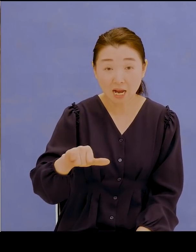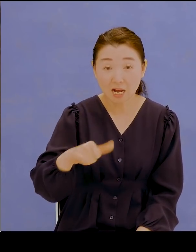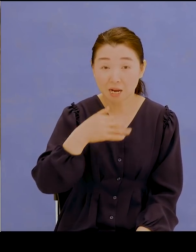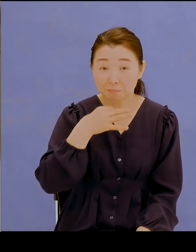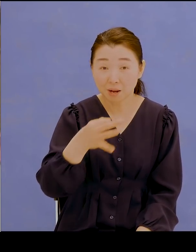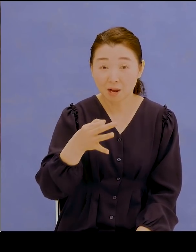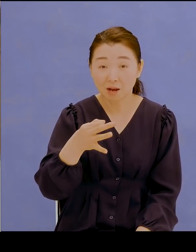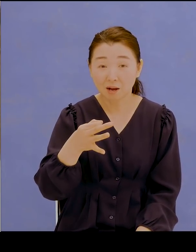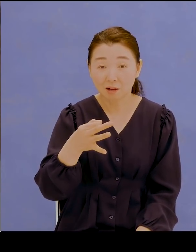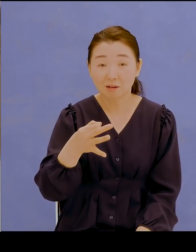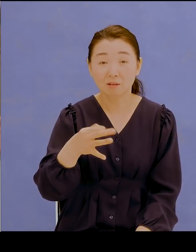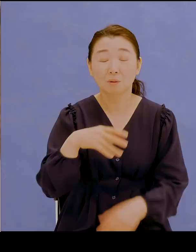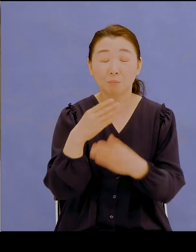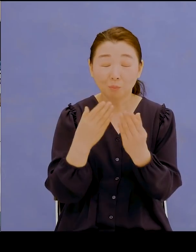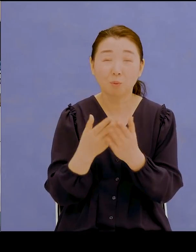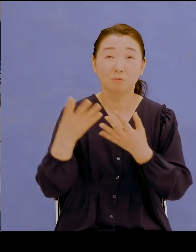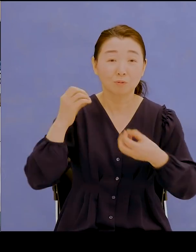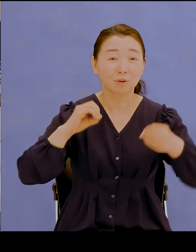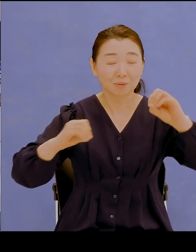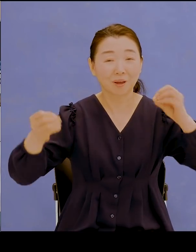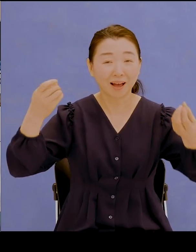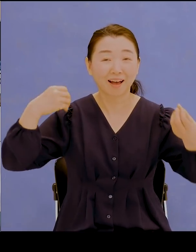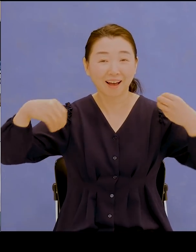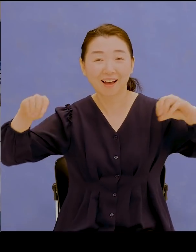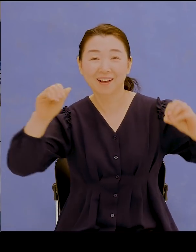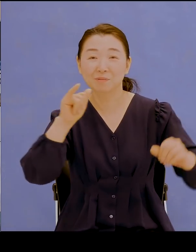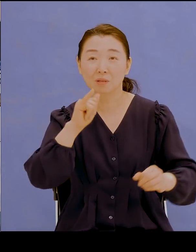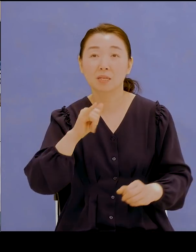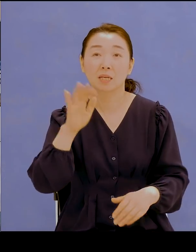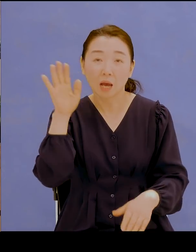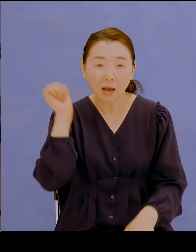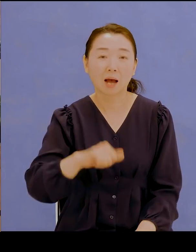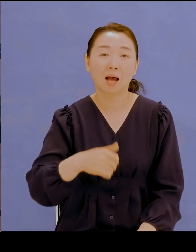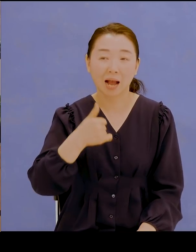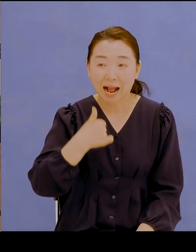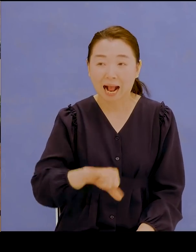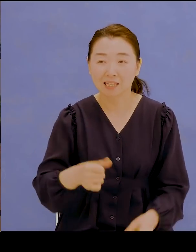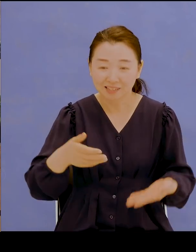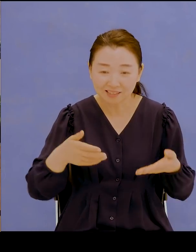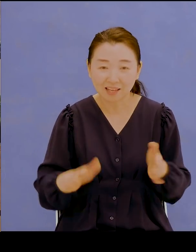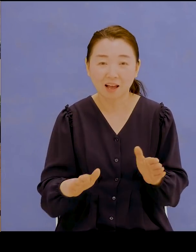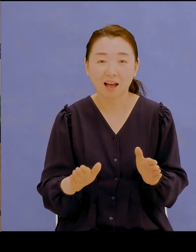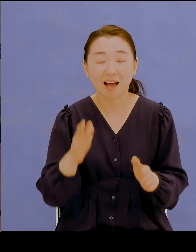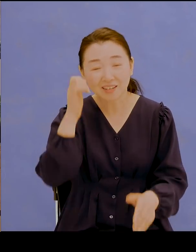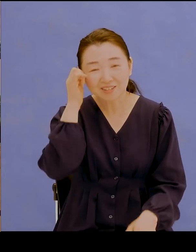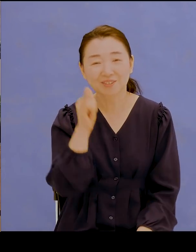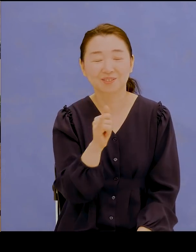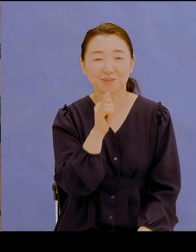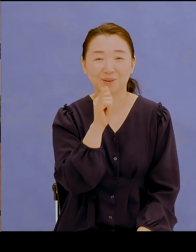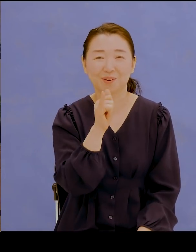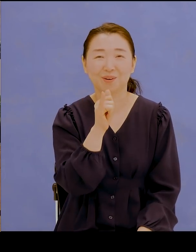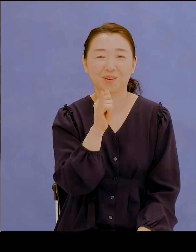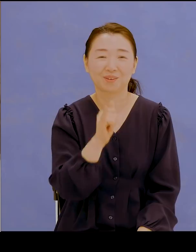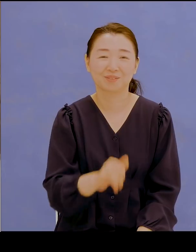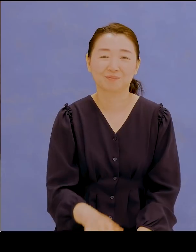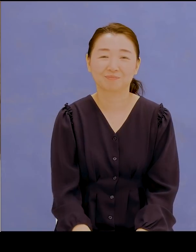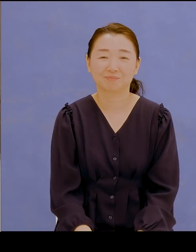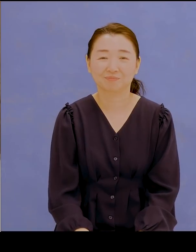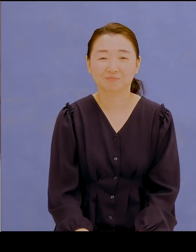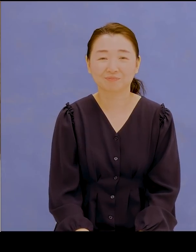했는데 네. 뭐 이렇게 막 그때 동실동실 막 그렇게 춤을 드디어 아들이 나온 거잖아요. 아, 그거 아직 기억나요. 그렇게 그래서 저는 원했던